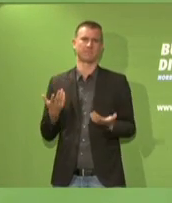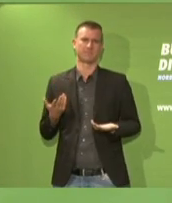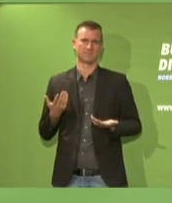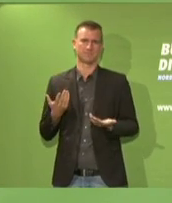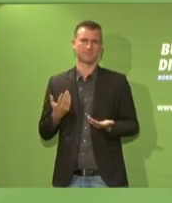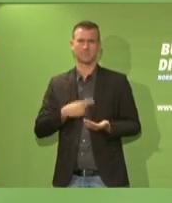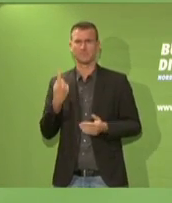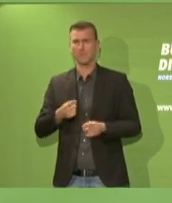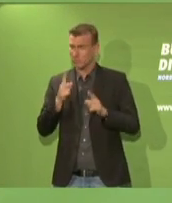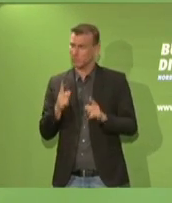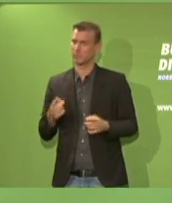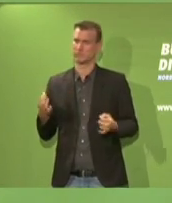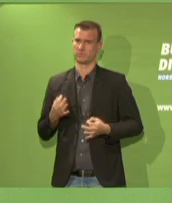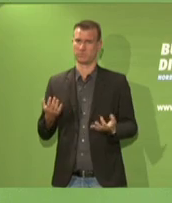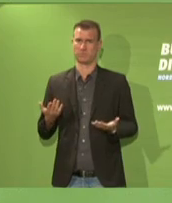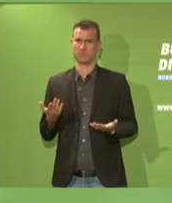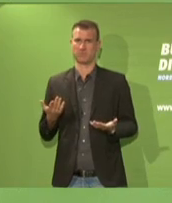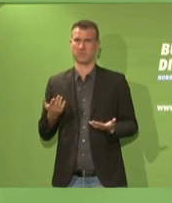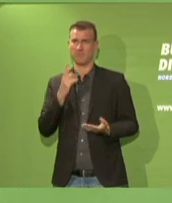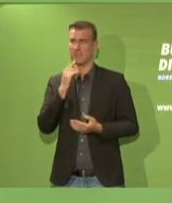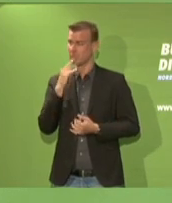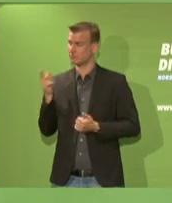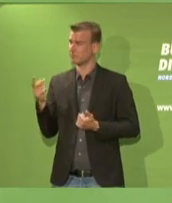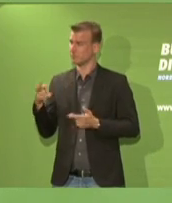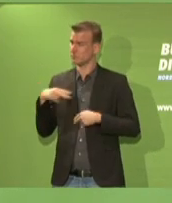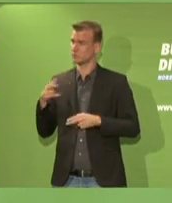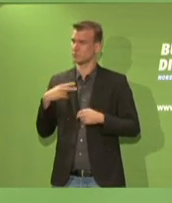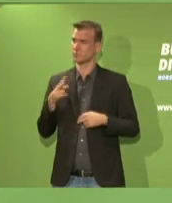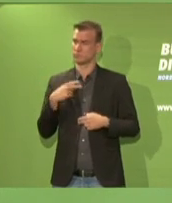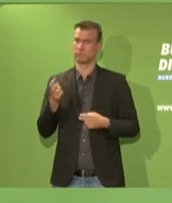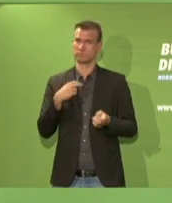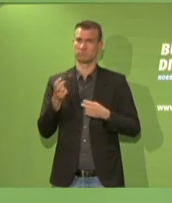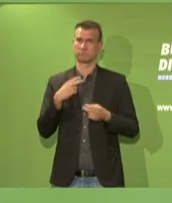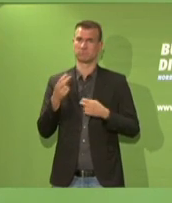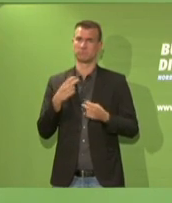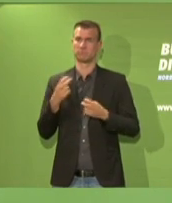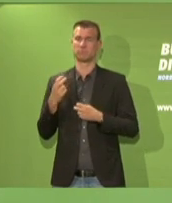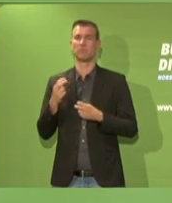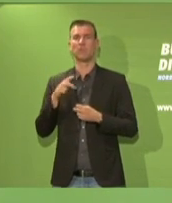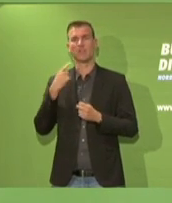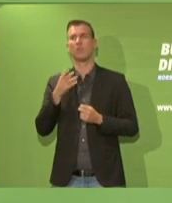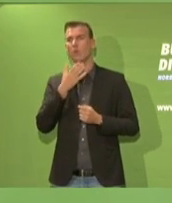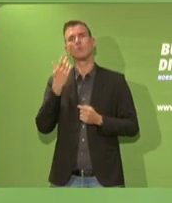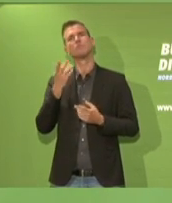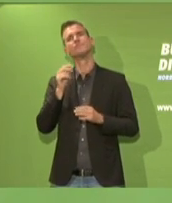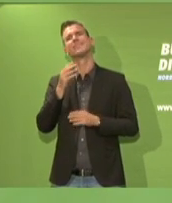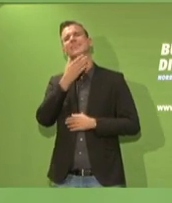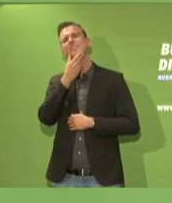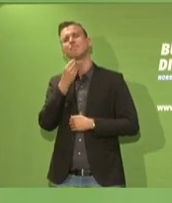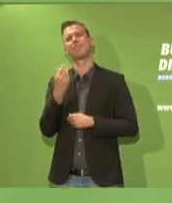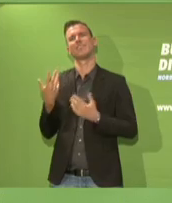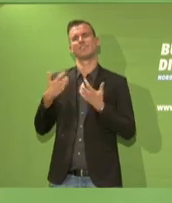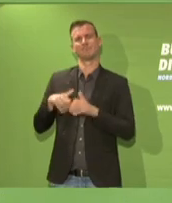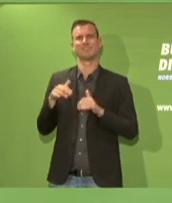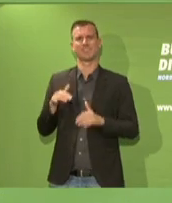Alles das müssen wir aber, wenn wir die gewinnen wollen, die um uns rum sind und die eigentlich tendenziell eine Sympathie für uns haben.